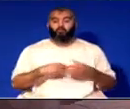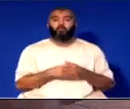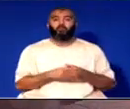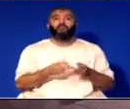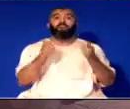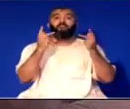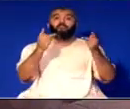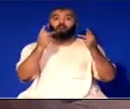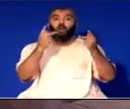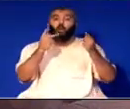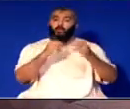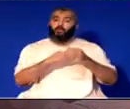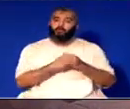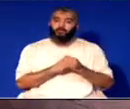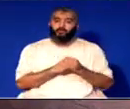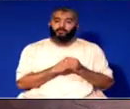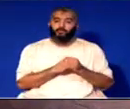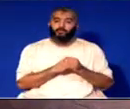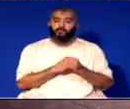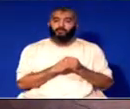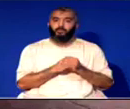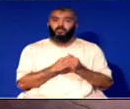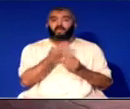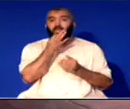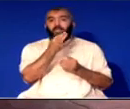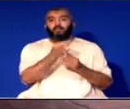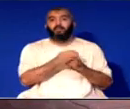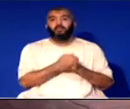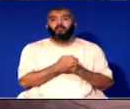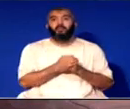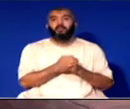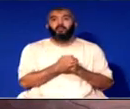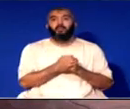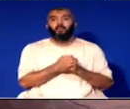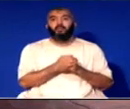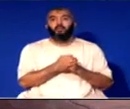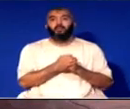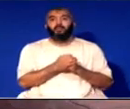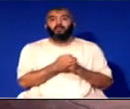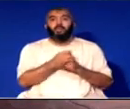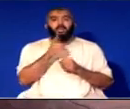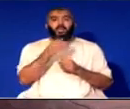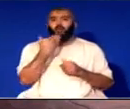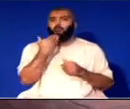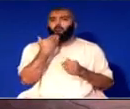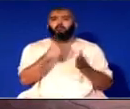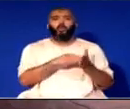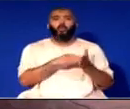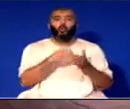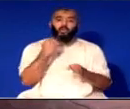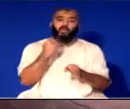أخلاقية. هذه القيمة الأخلاقية يقول بمعنى أنها هي متضمنة الإسلام، بل هي نقول